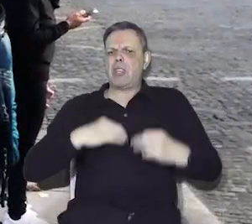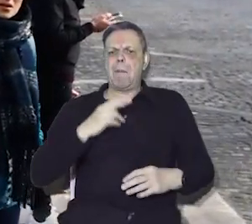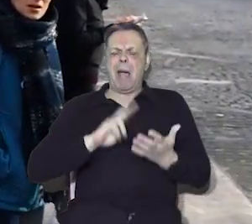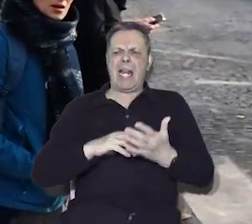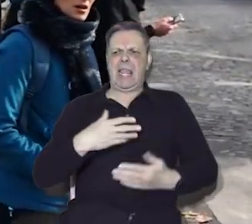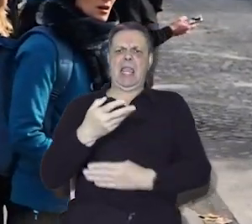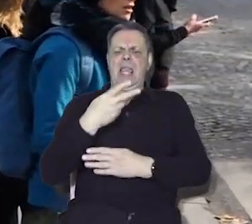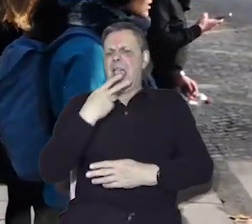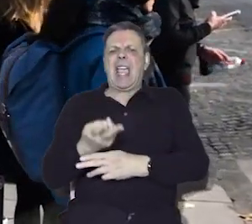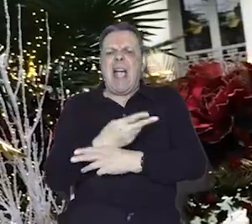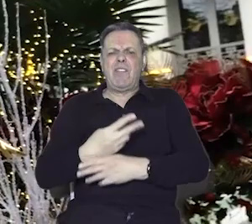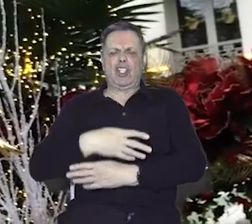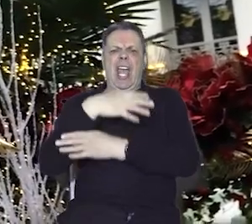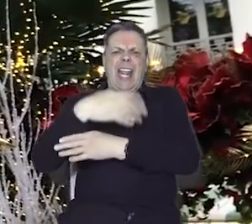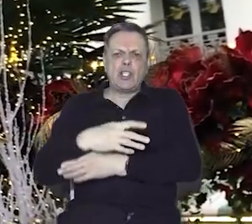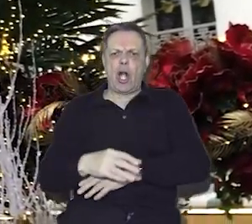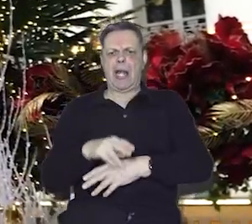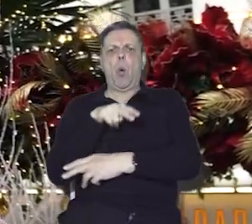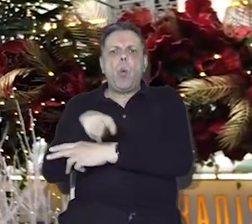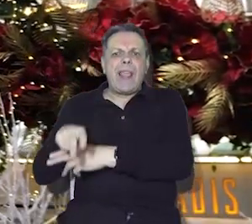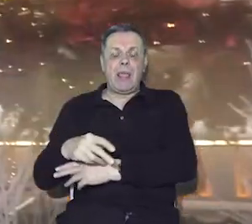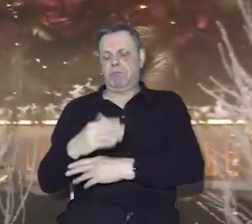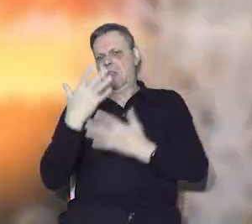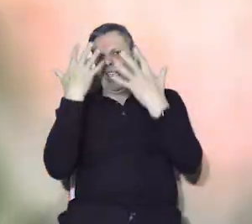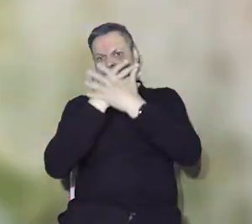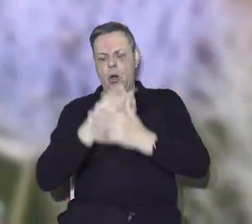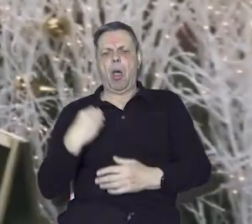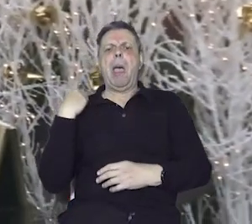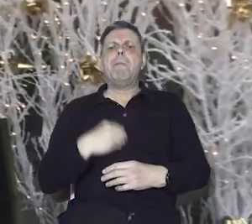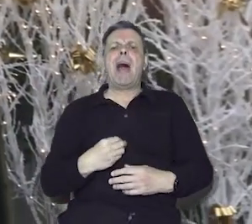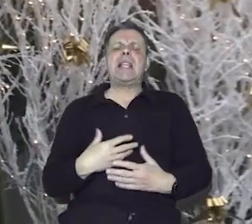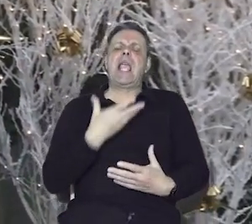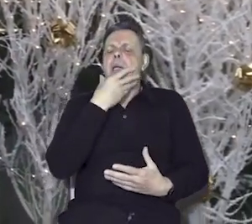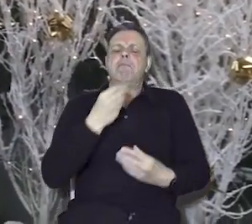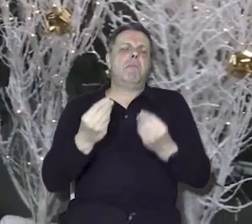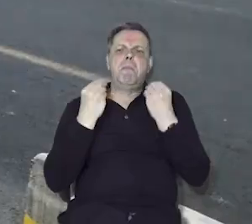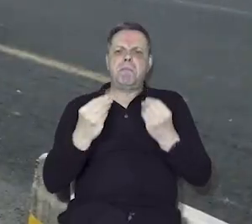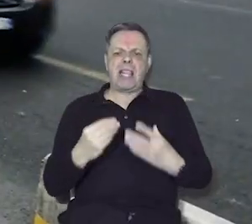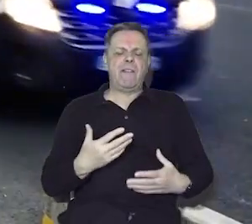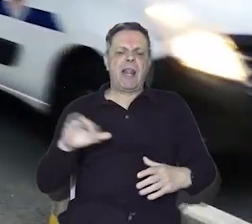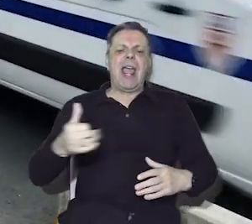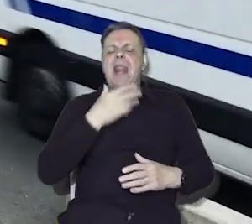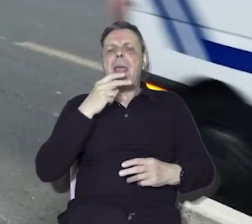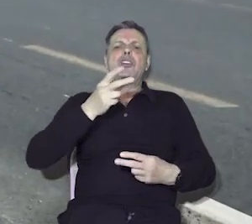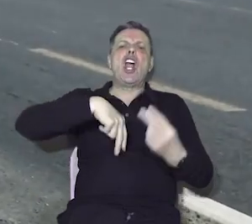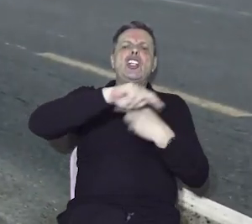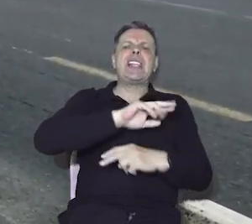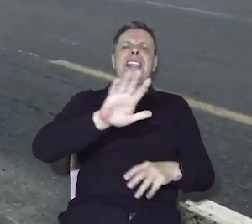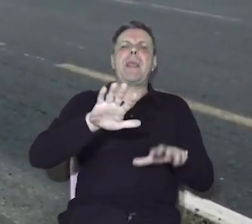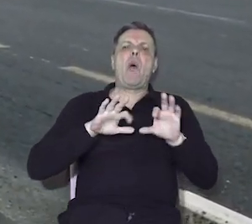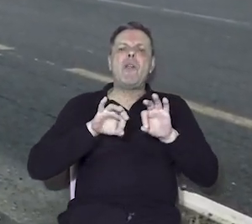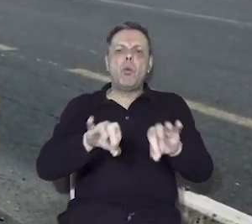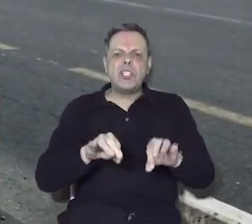restoranima, uredima i kinima. Pariz je predivan. najljepše je šetati njegovim ulicama